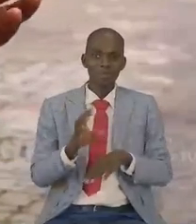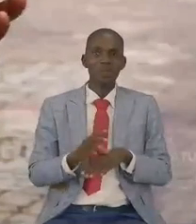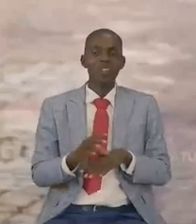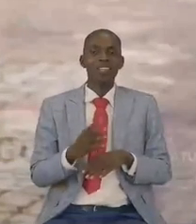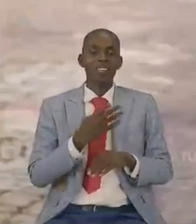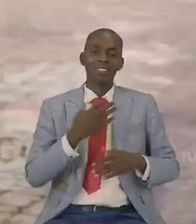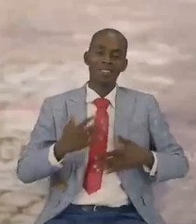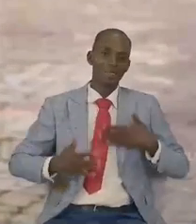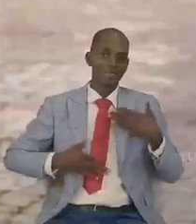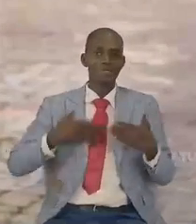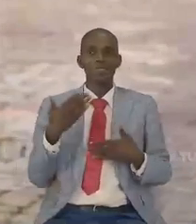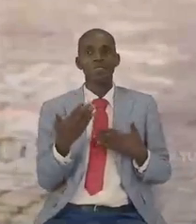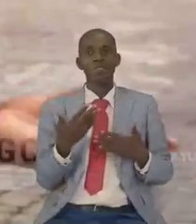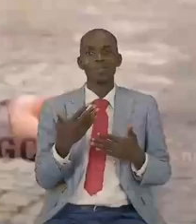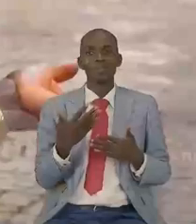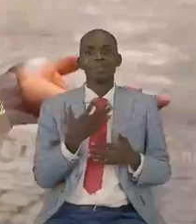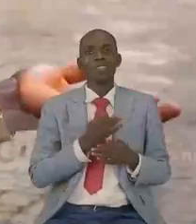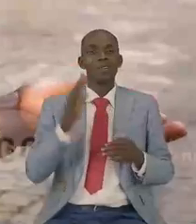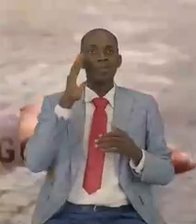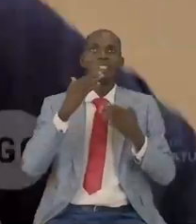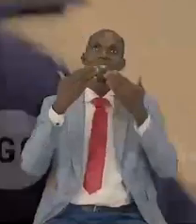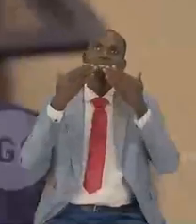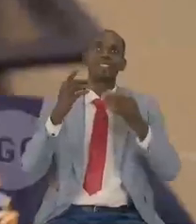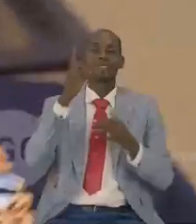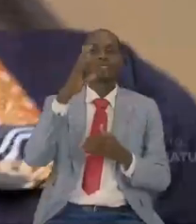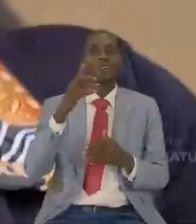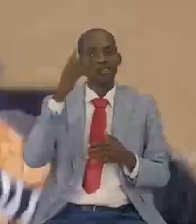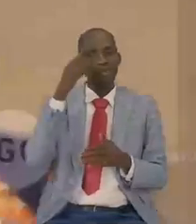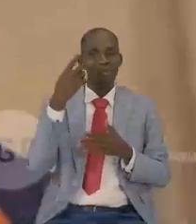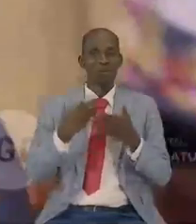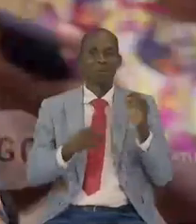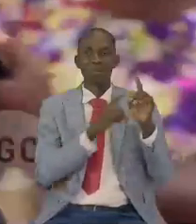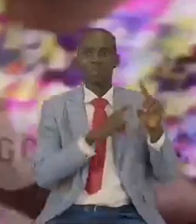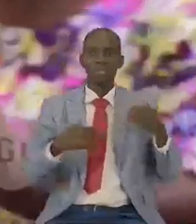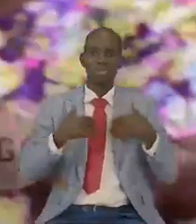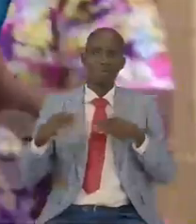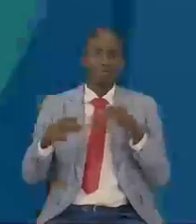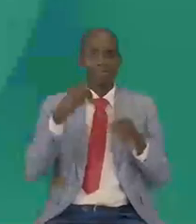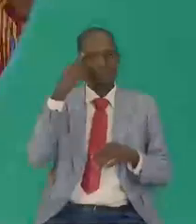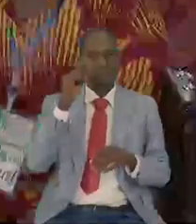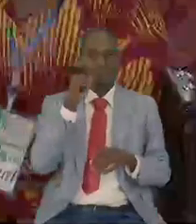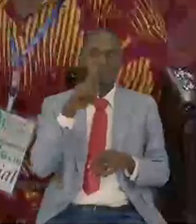me réjouir. Et je vais remercier Dieu pour ce que le Seigneur fait pour moi.